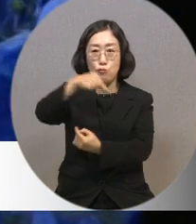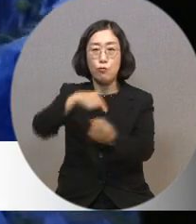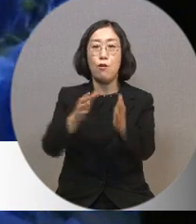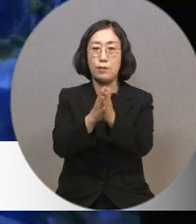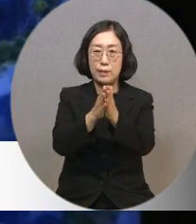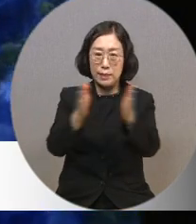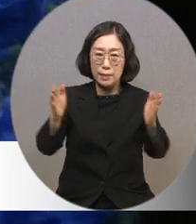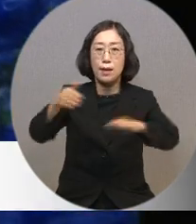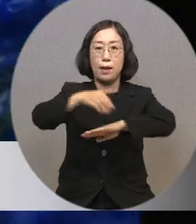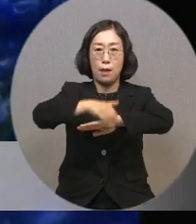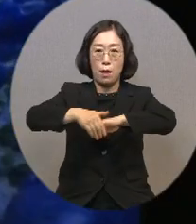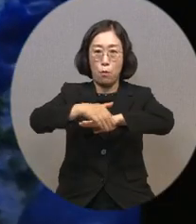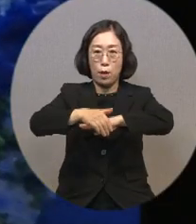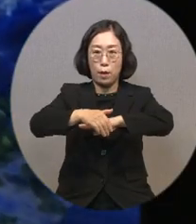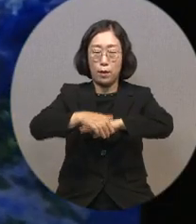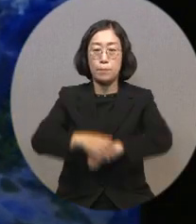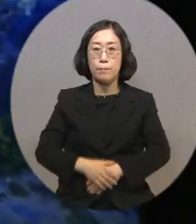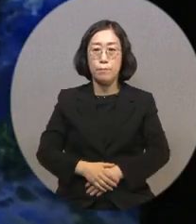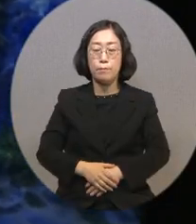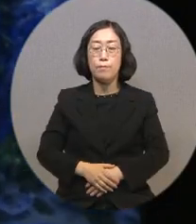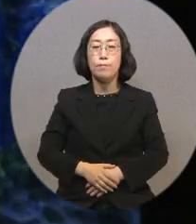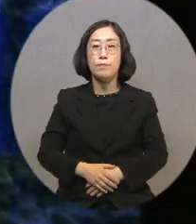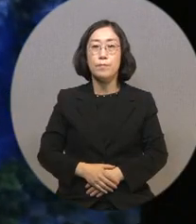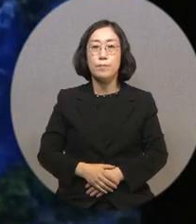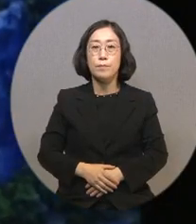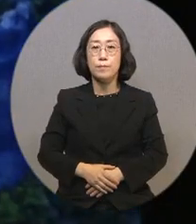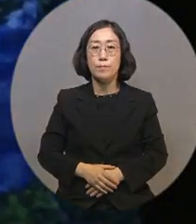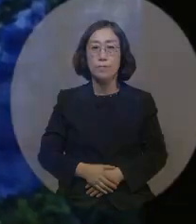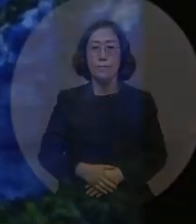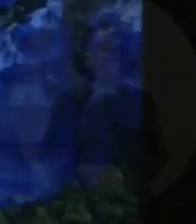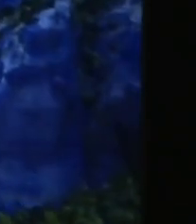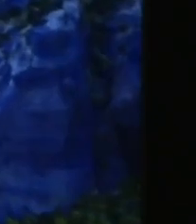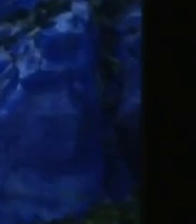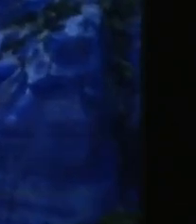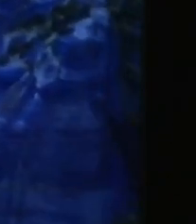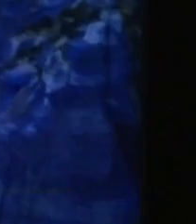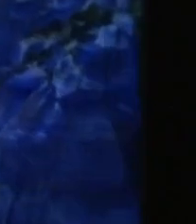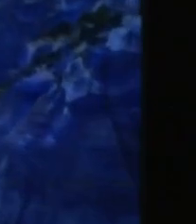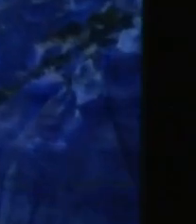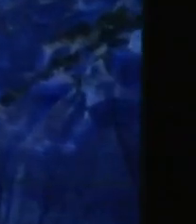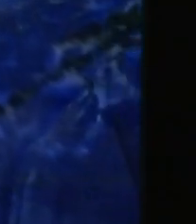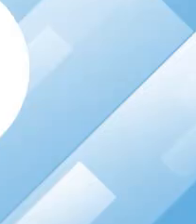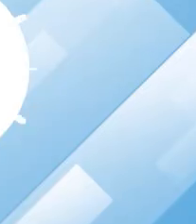운영해 나갈 방침이라고 밝혔습니다. 복지TV 뉴스 김재상입니다.